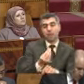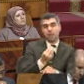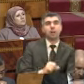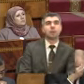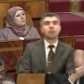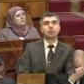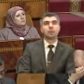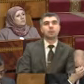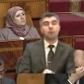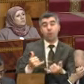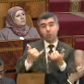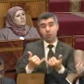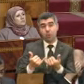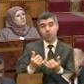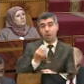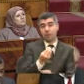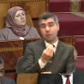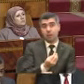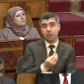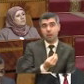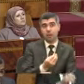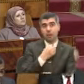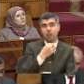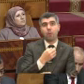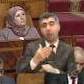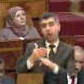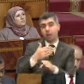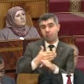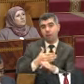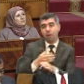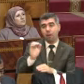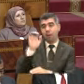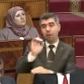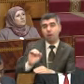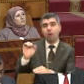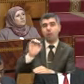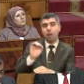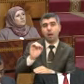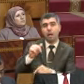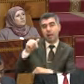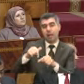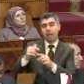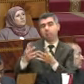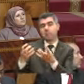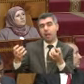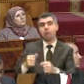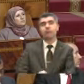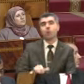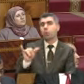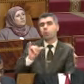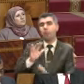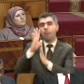الأطفال اللي راهم ديجا كاينين في الدول الأوروبية اللي عطى الله عطاها، حنا بغينا نشوفوا اليوم أشنا هو